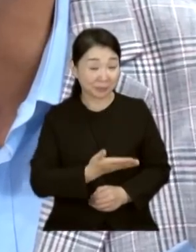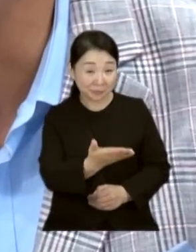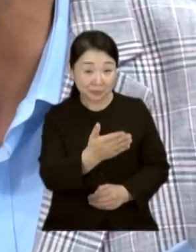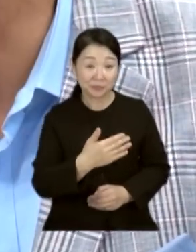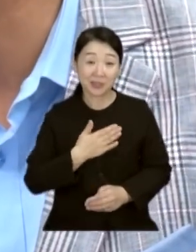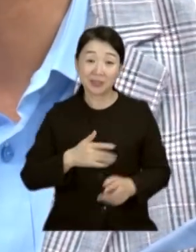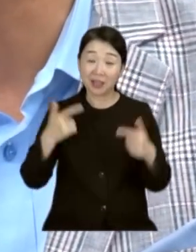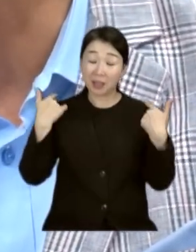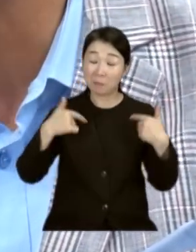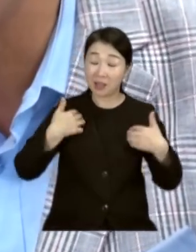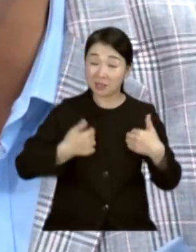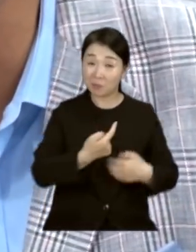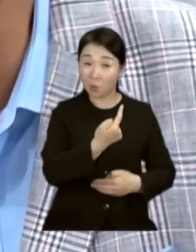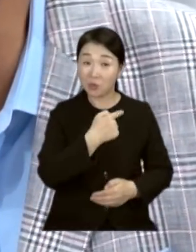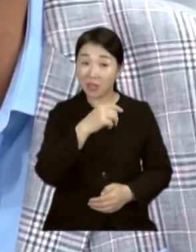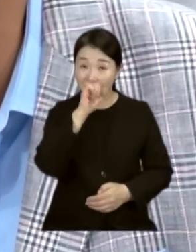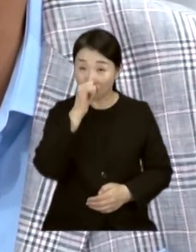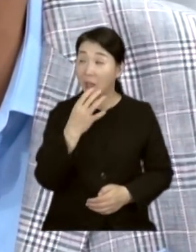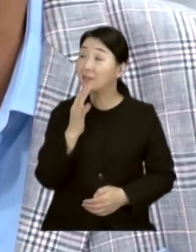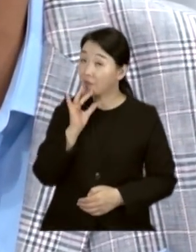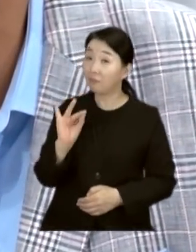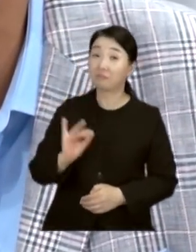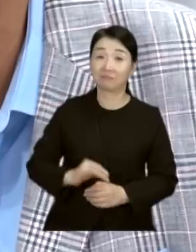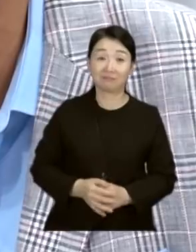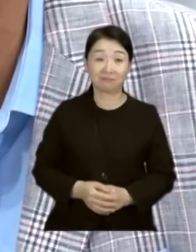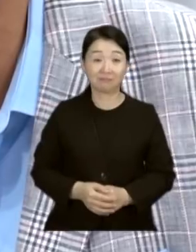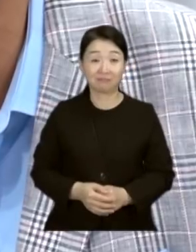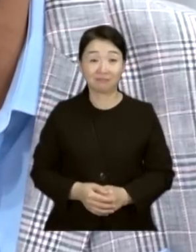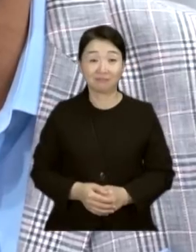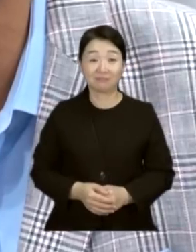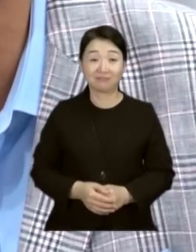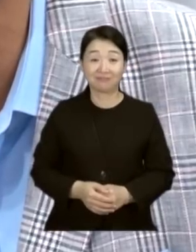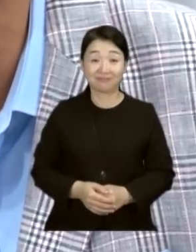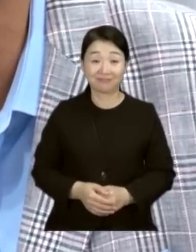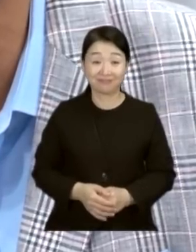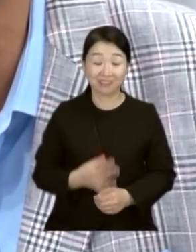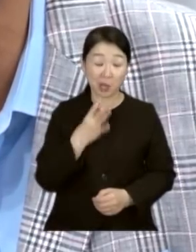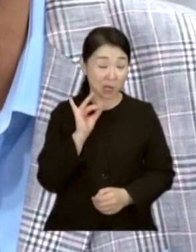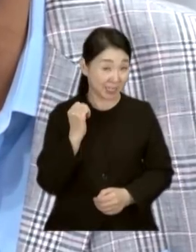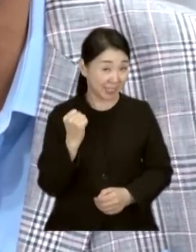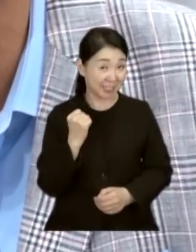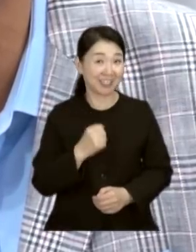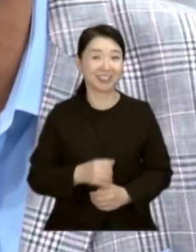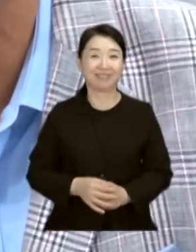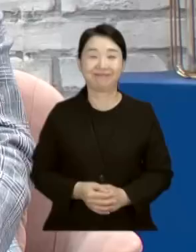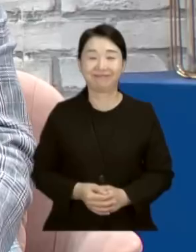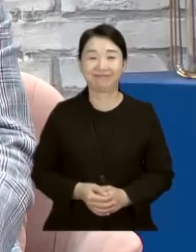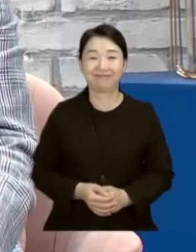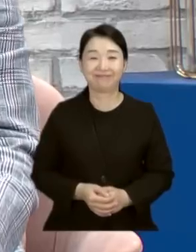집사님. 네. 내가 매일 기쁘게 나오니까 좋으시죠? 당연하죠. 당연하죠. 당연하지.